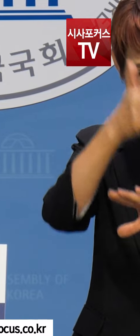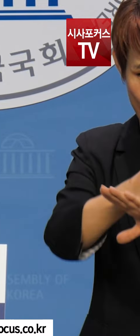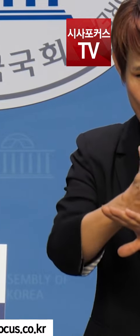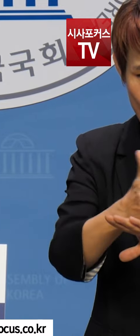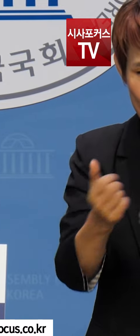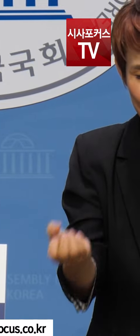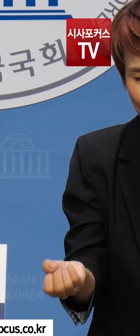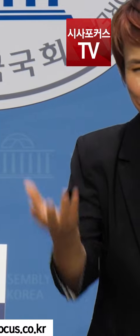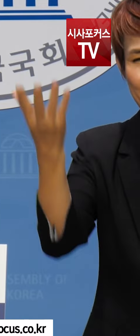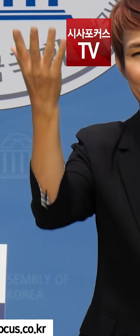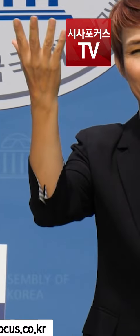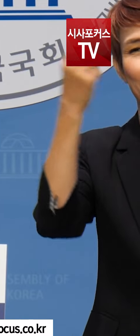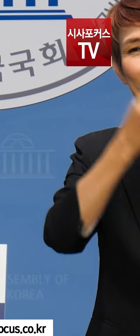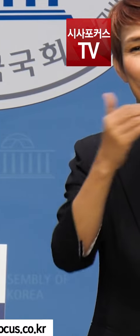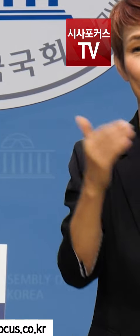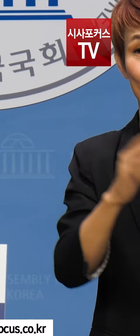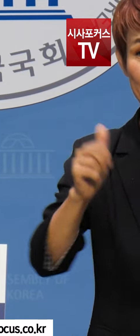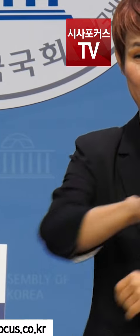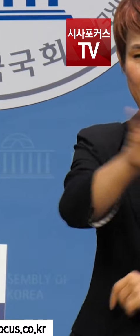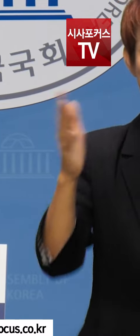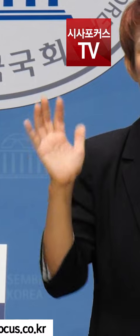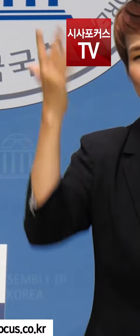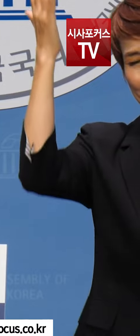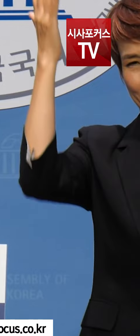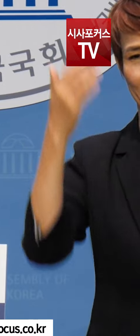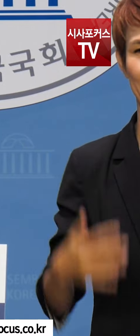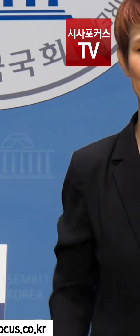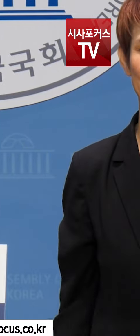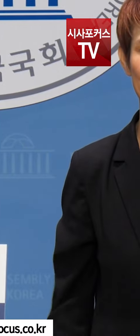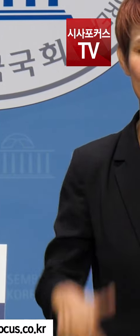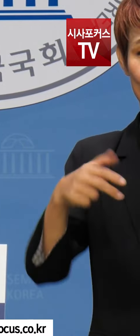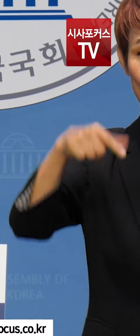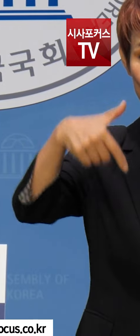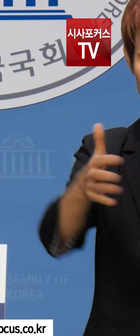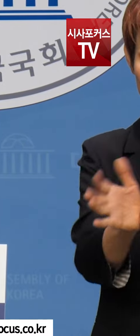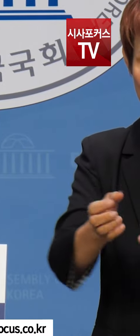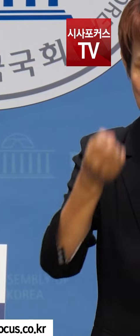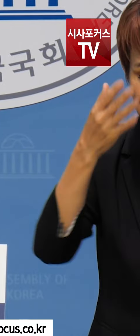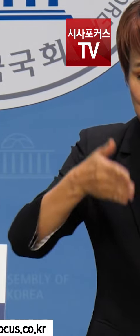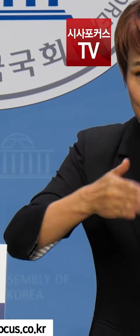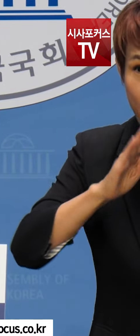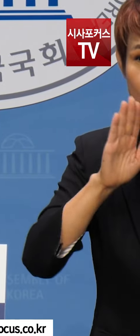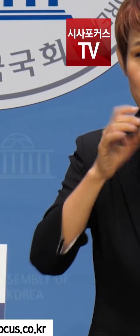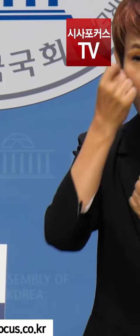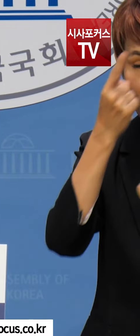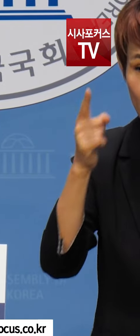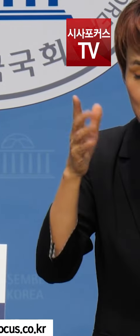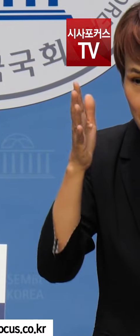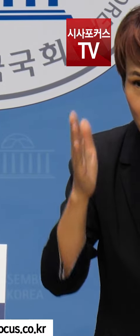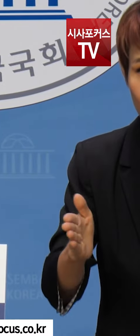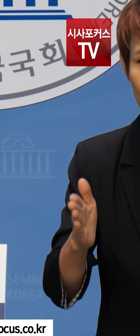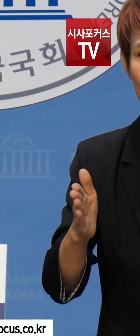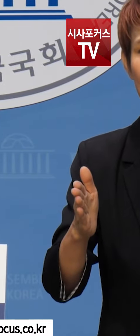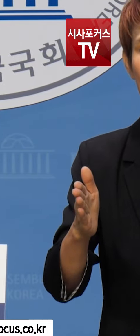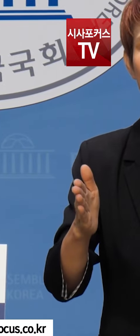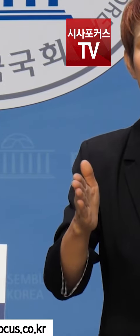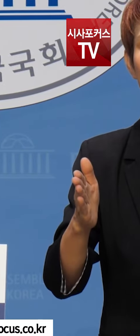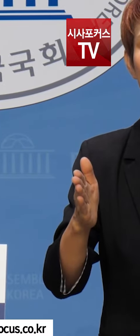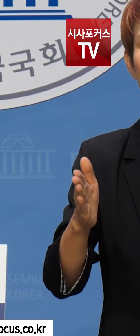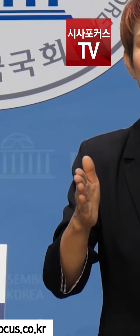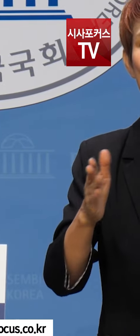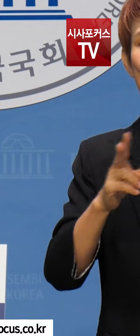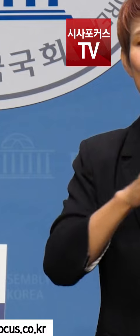국민들은 환호했습니다. 창당 한 달여 만에 원내 3당으로